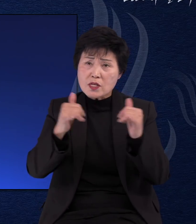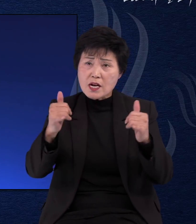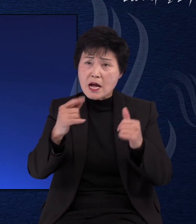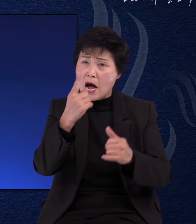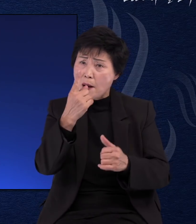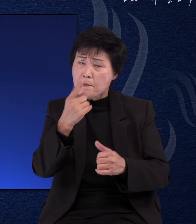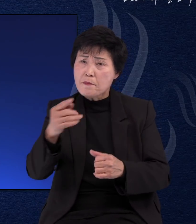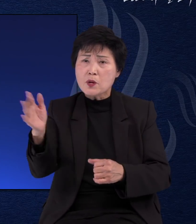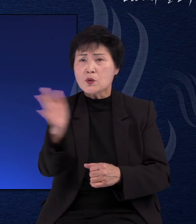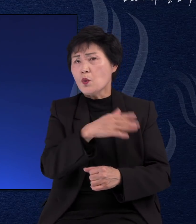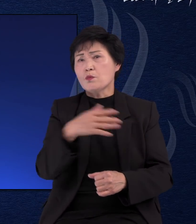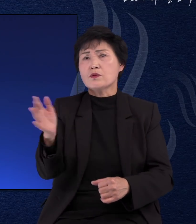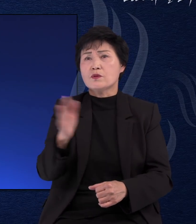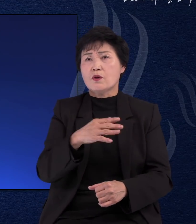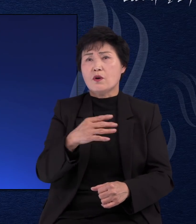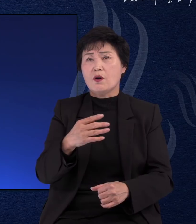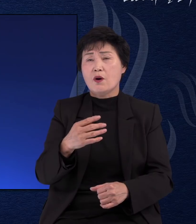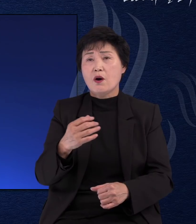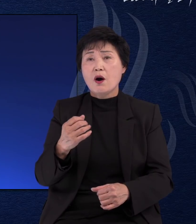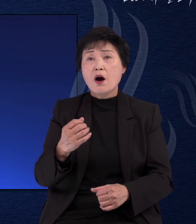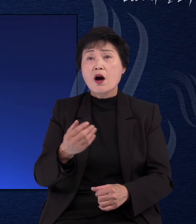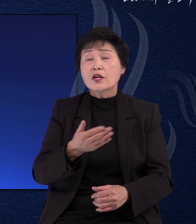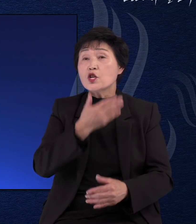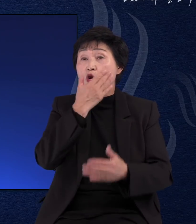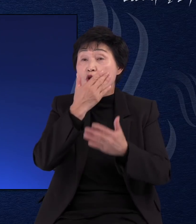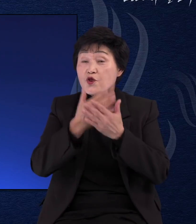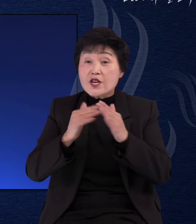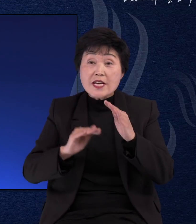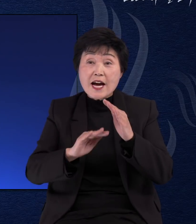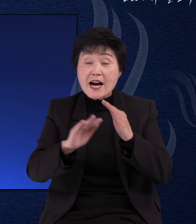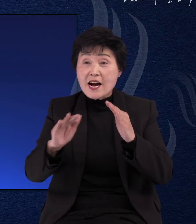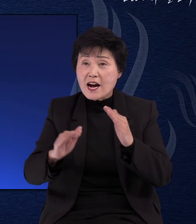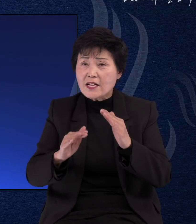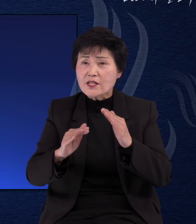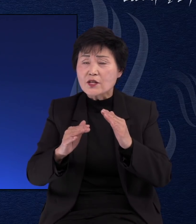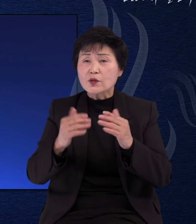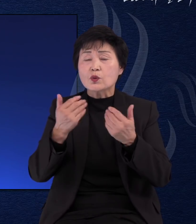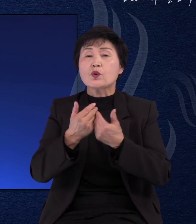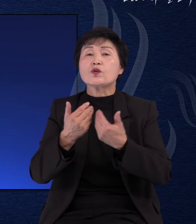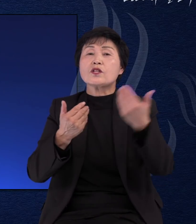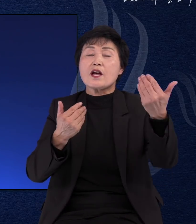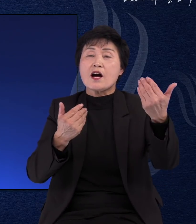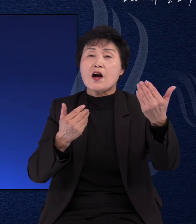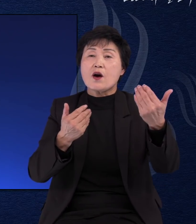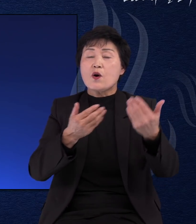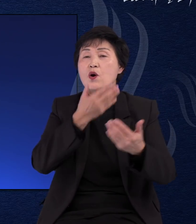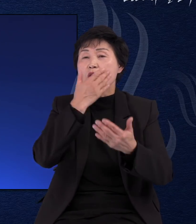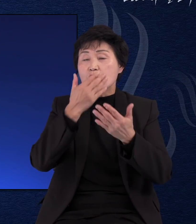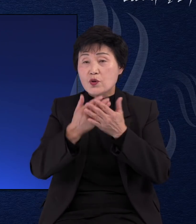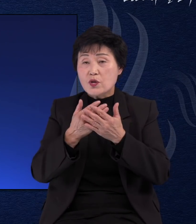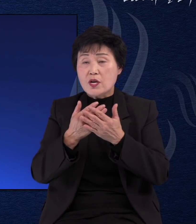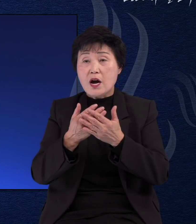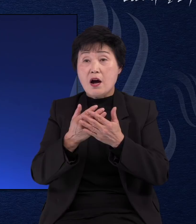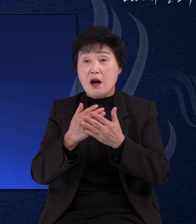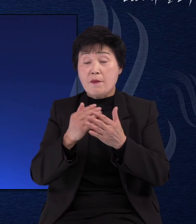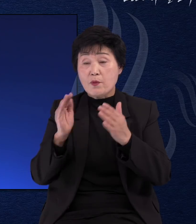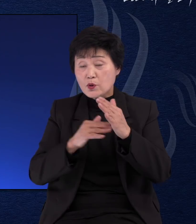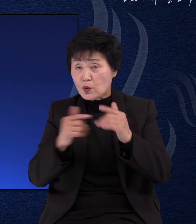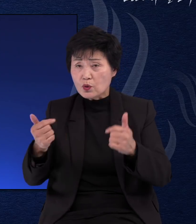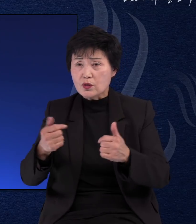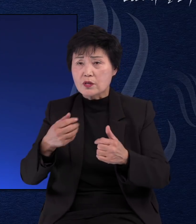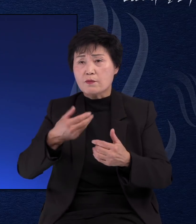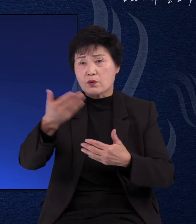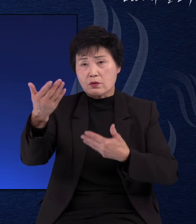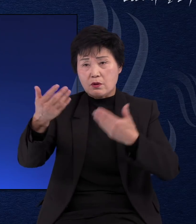새 가족이 오지 않는데 참 귀한 가정 한 가정이 샌디에고로 떠나고 또 귀한 부부가 버지니아로 떠나면서 교회는 점점 더